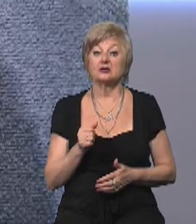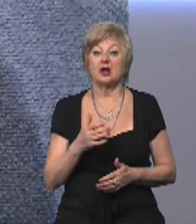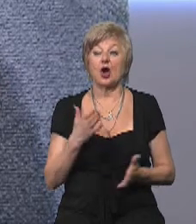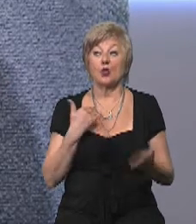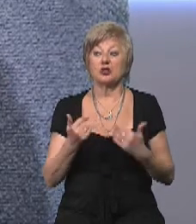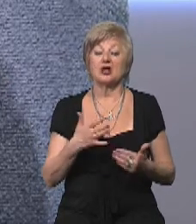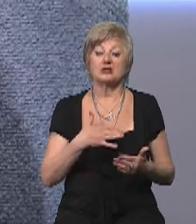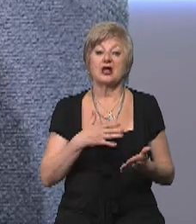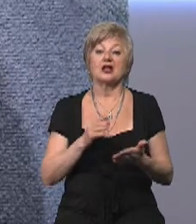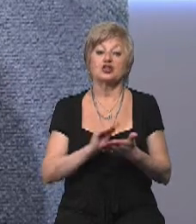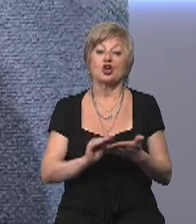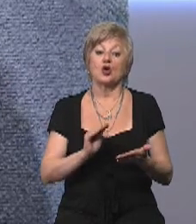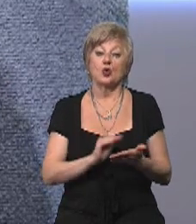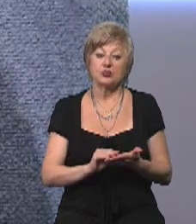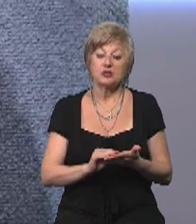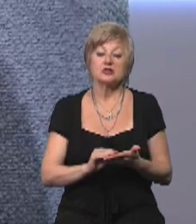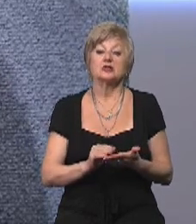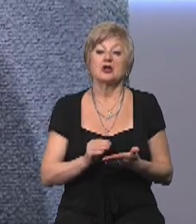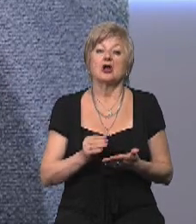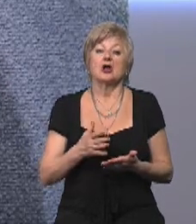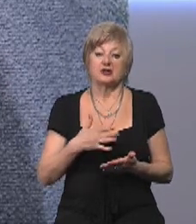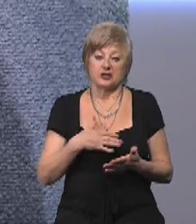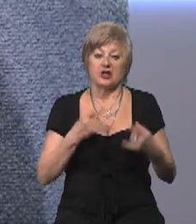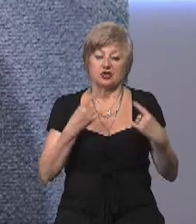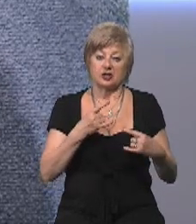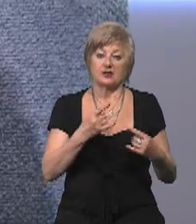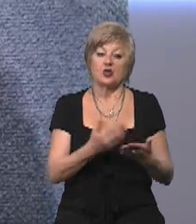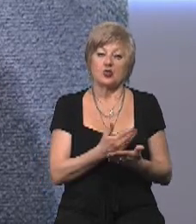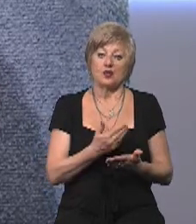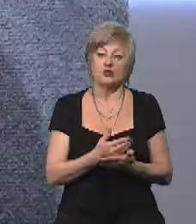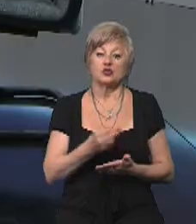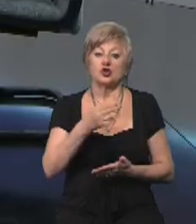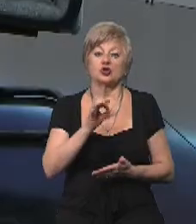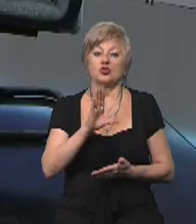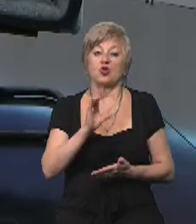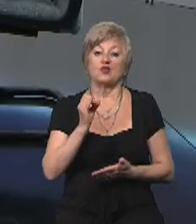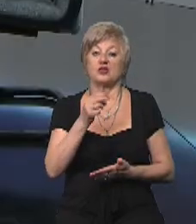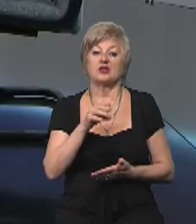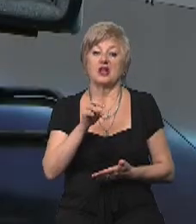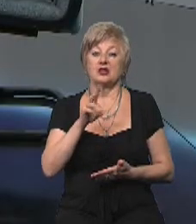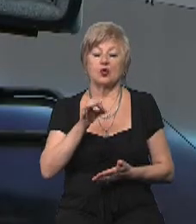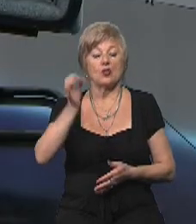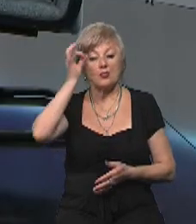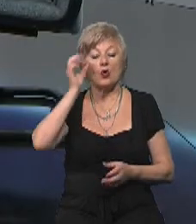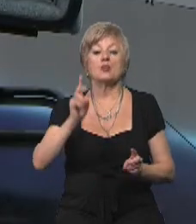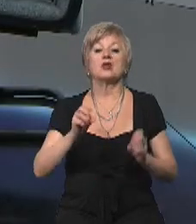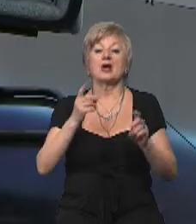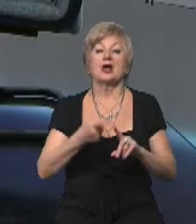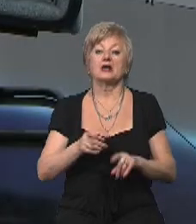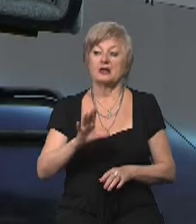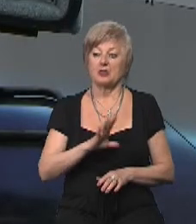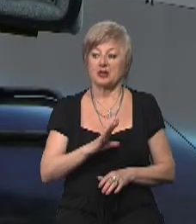наша кореспондентка, кореспондентка студії новин нашого телеканалу Олександра Давиденко. Будь ласка, нагадайте нам, як це було.